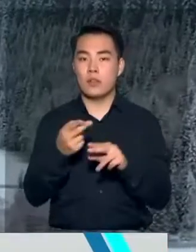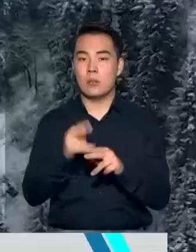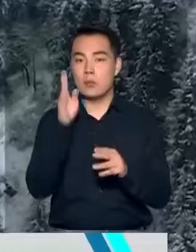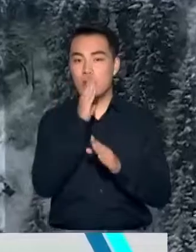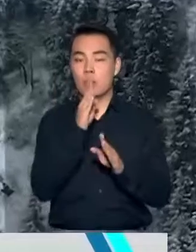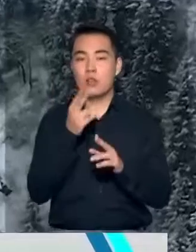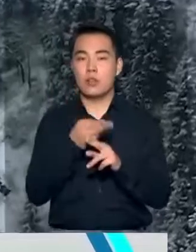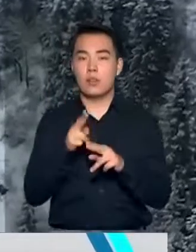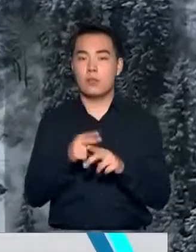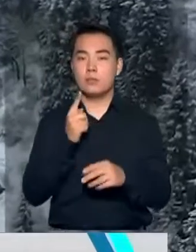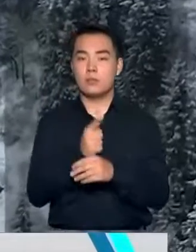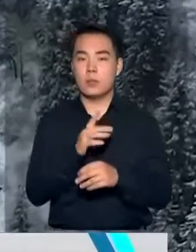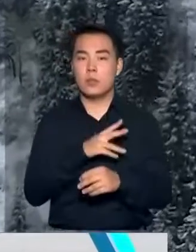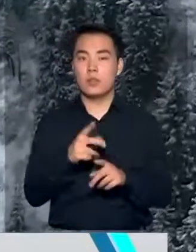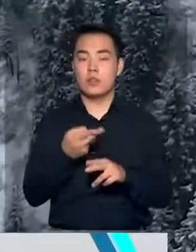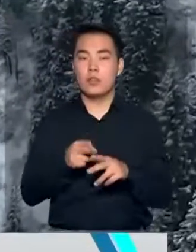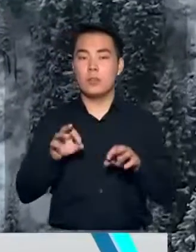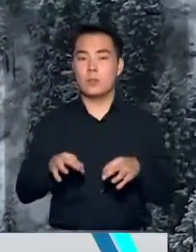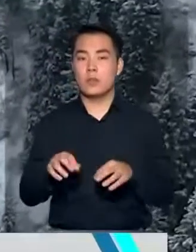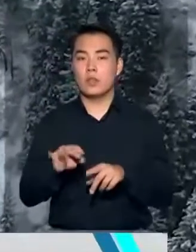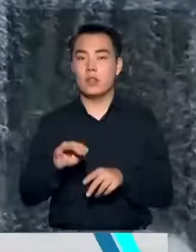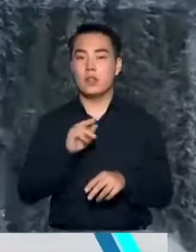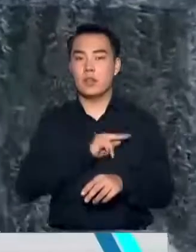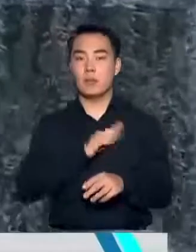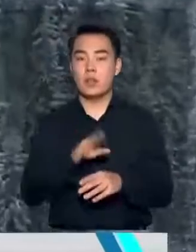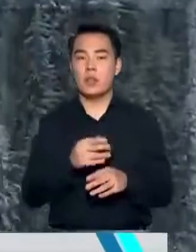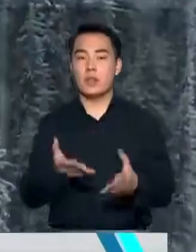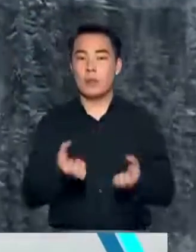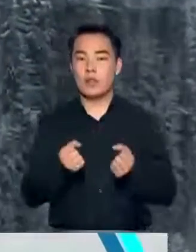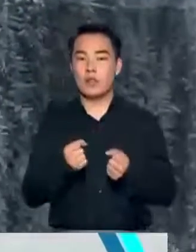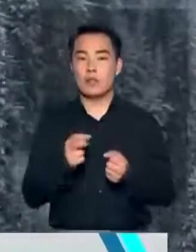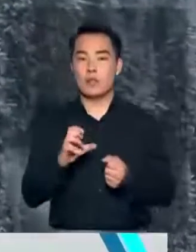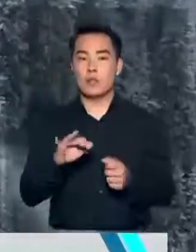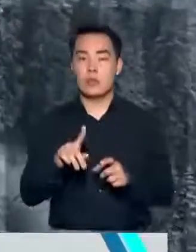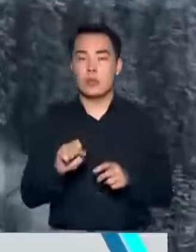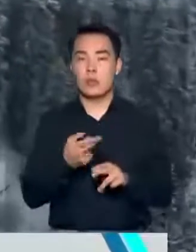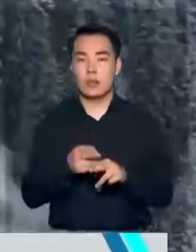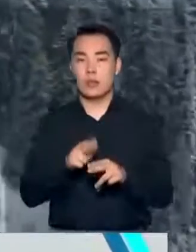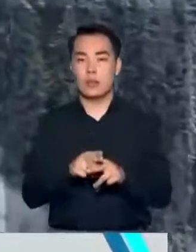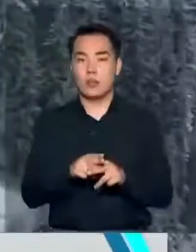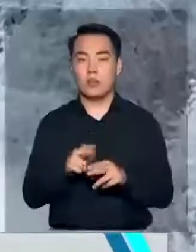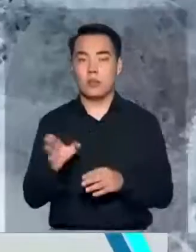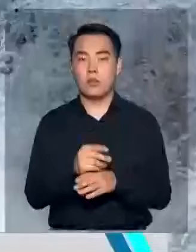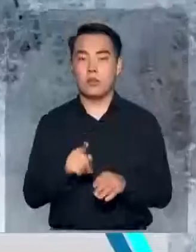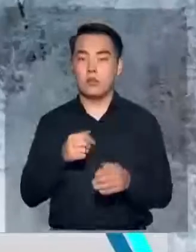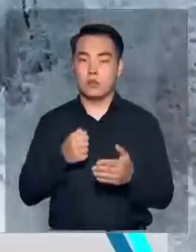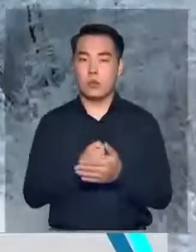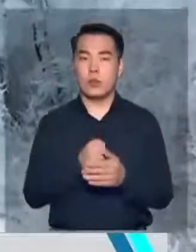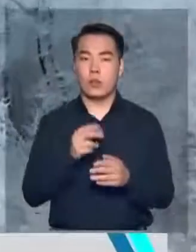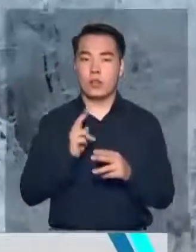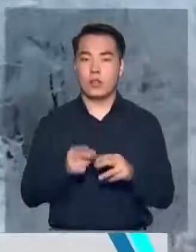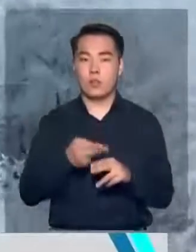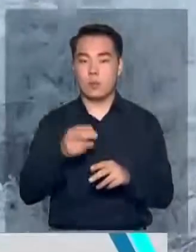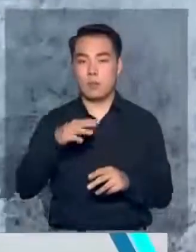природу. Проезд разрешен лишь спецтехнике и сотрудникам спасательных служб. Ограничение будет действовать до конца марта.